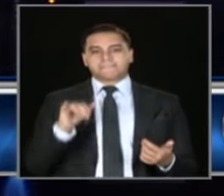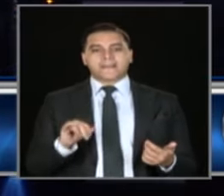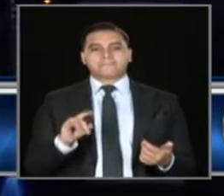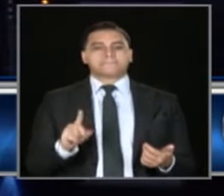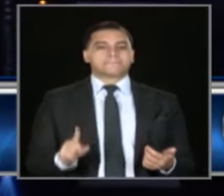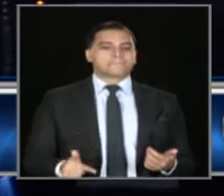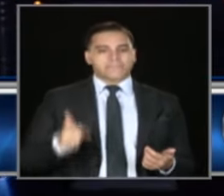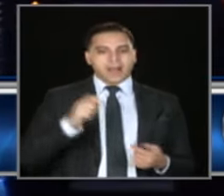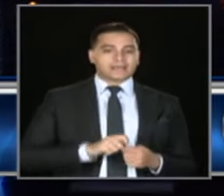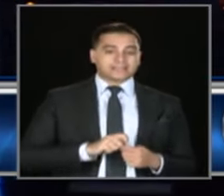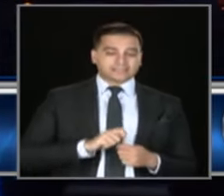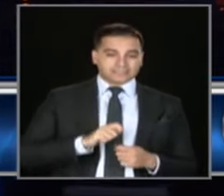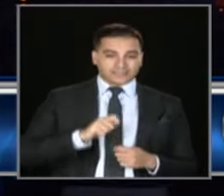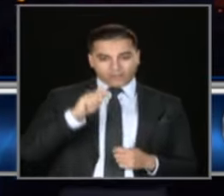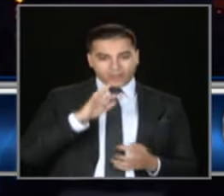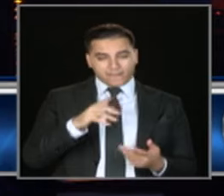ارتفاعه